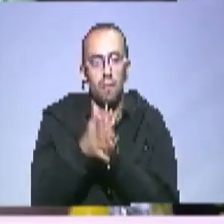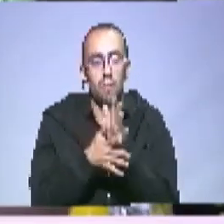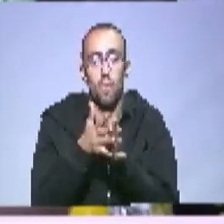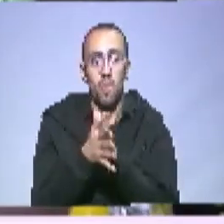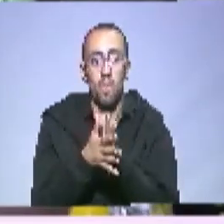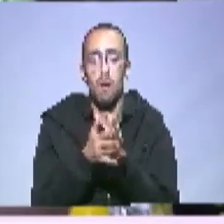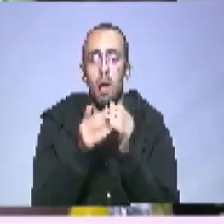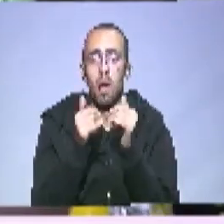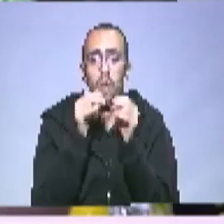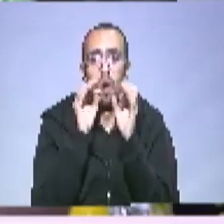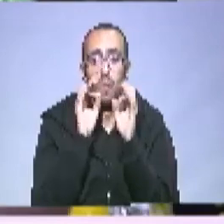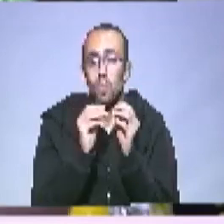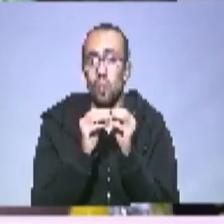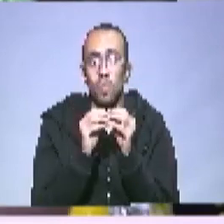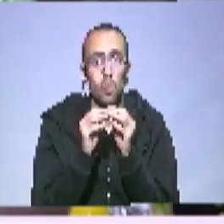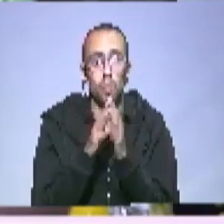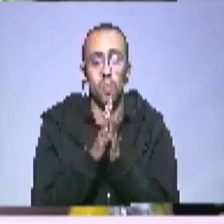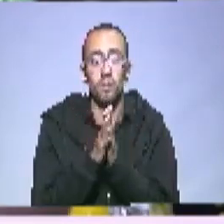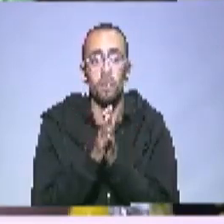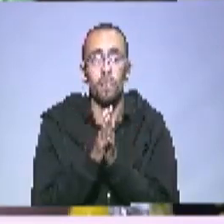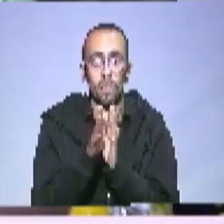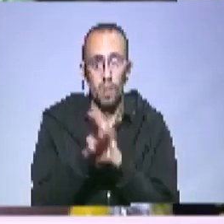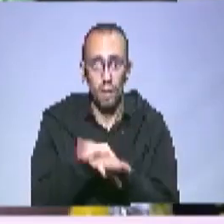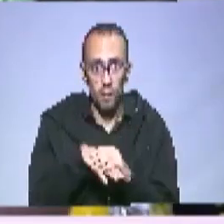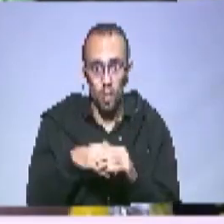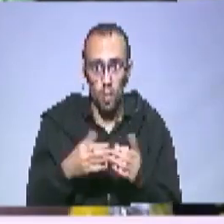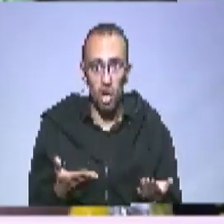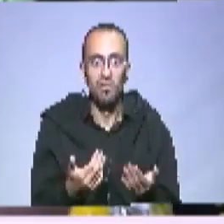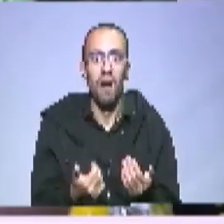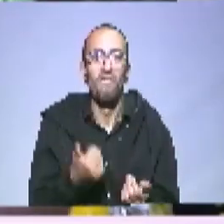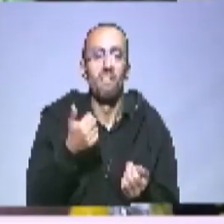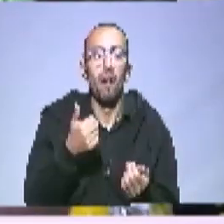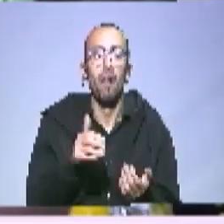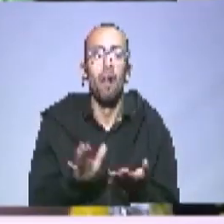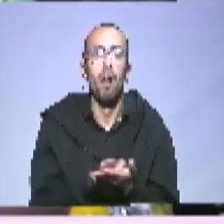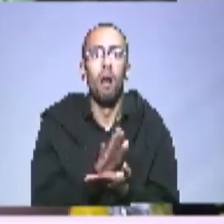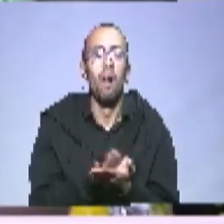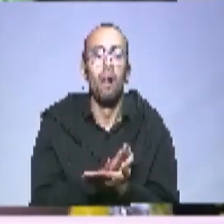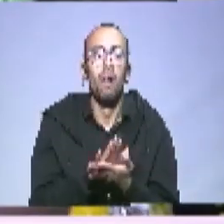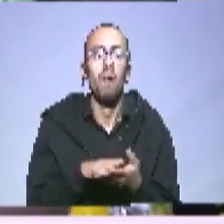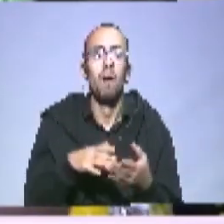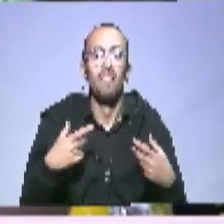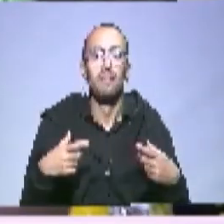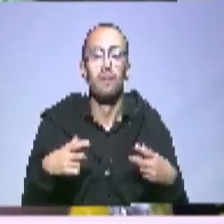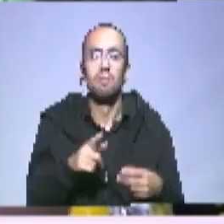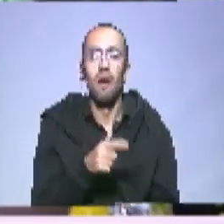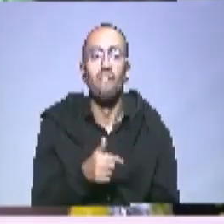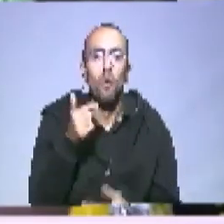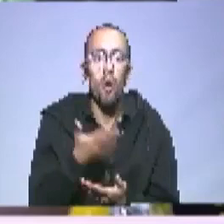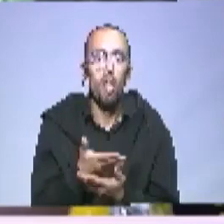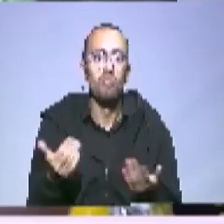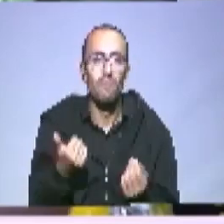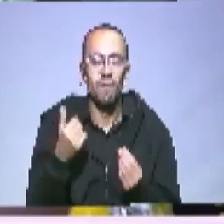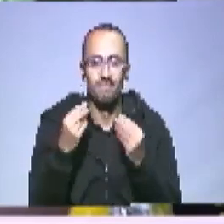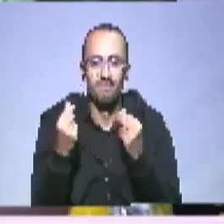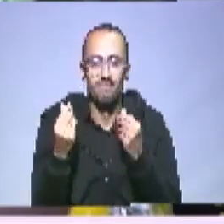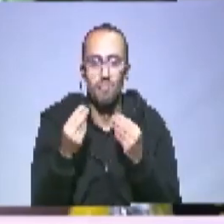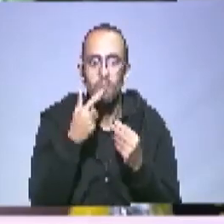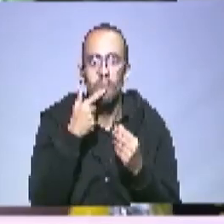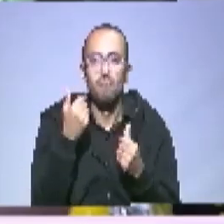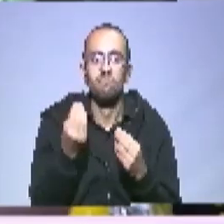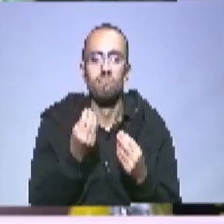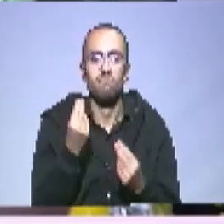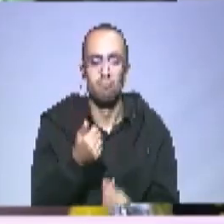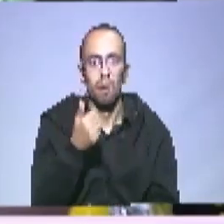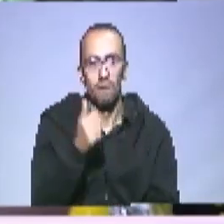جدا، ان لما بنعملها بالجلاش افضل من العجين اللي بيتفرد، بيبقى طعمها احسن وبتبقى مره اكتر وبتبقى